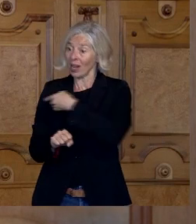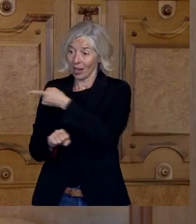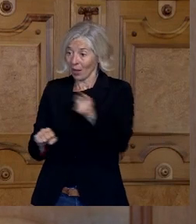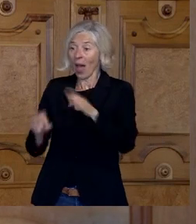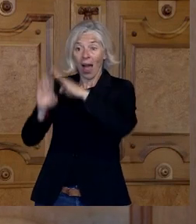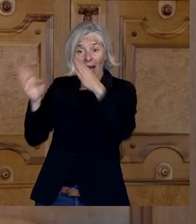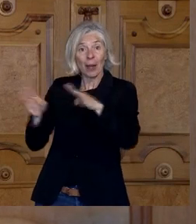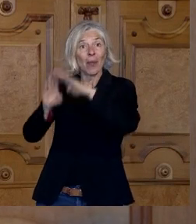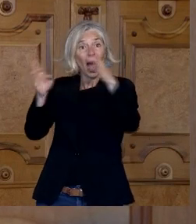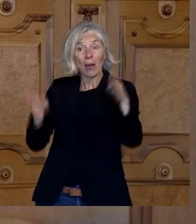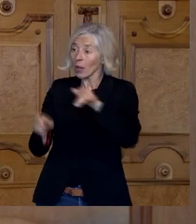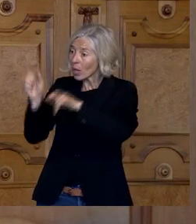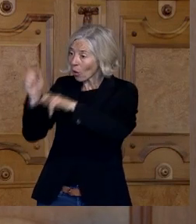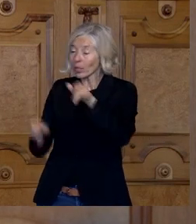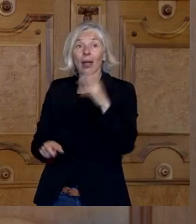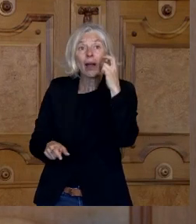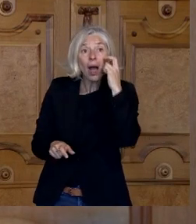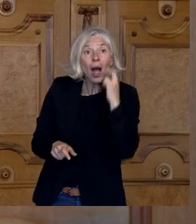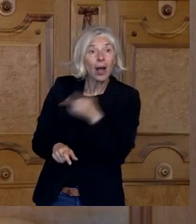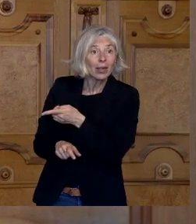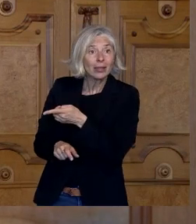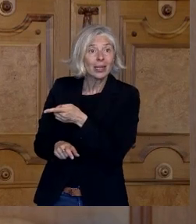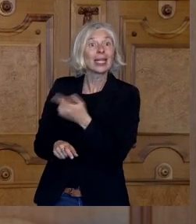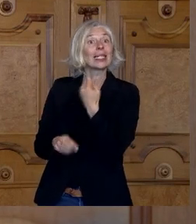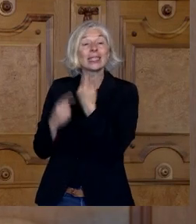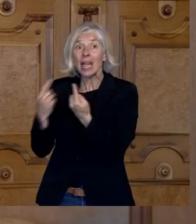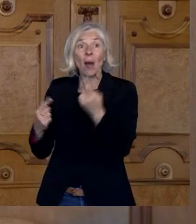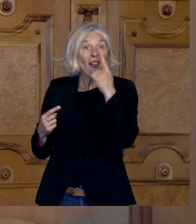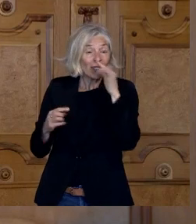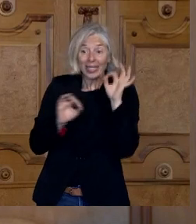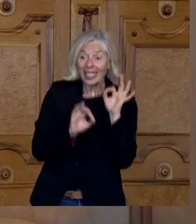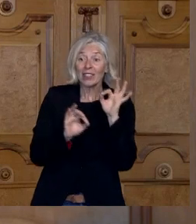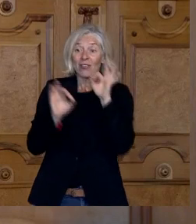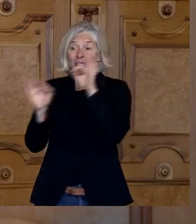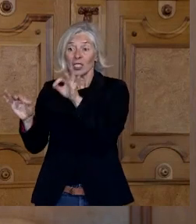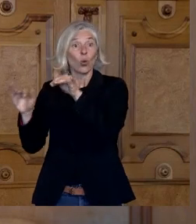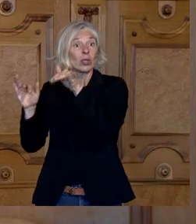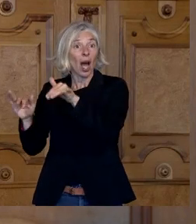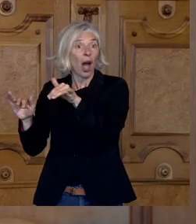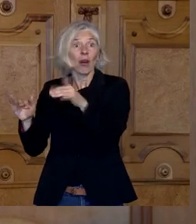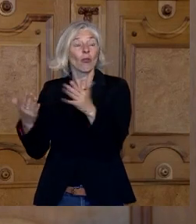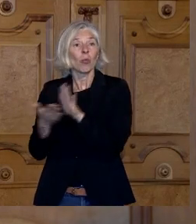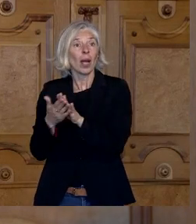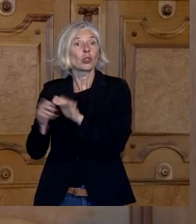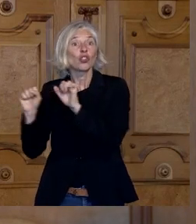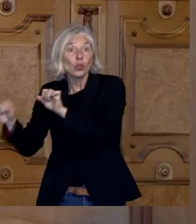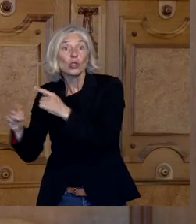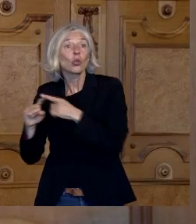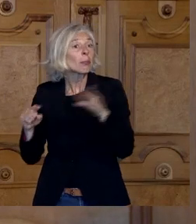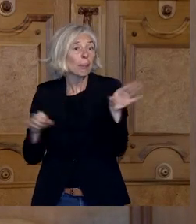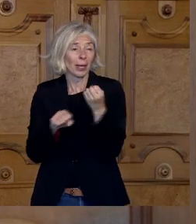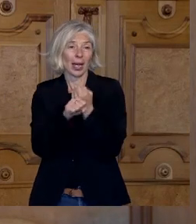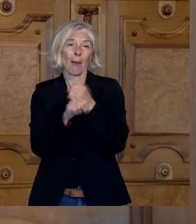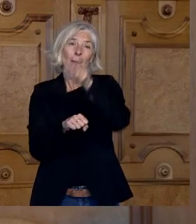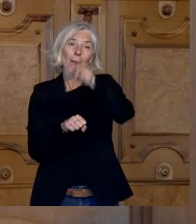sind einem Infektionsgeschehen schutzloser ausgesetzt, und wir haben auch Mitarbeitende,